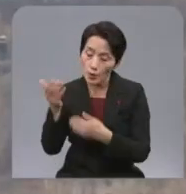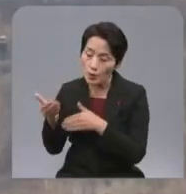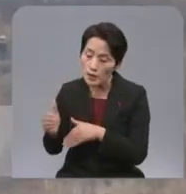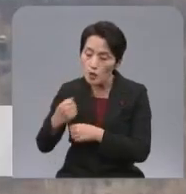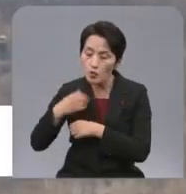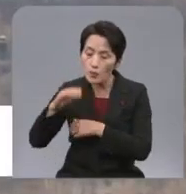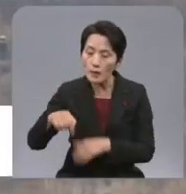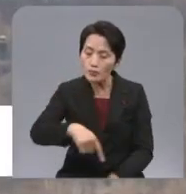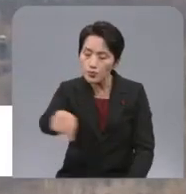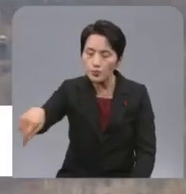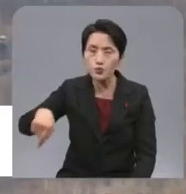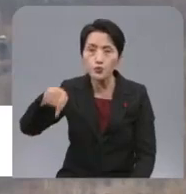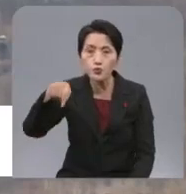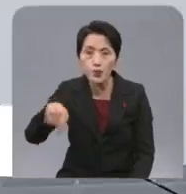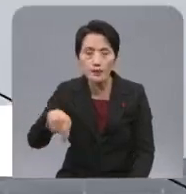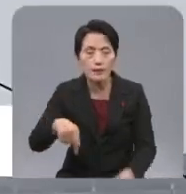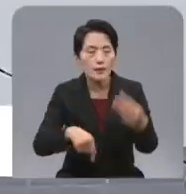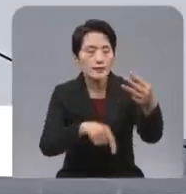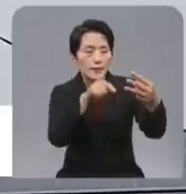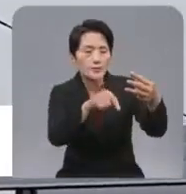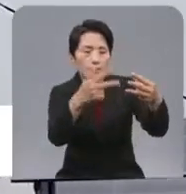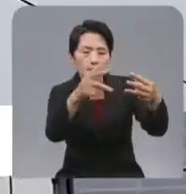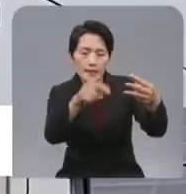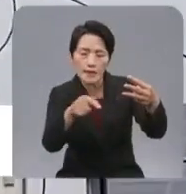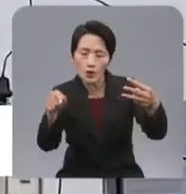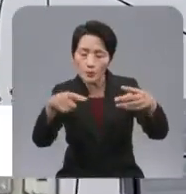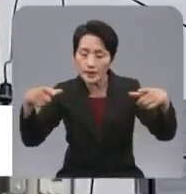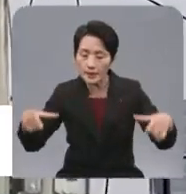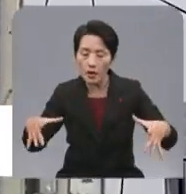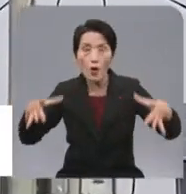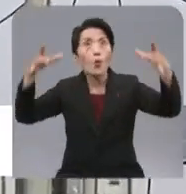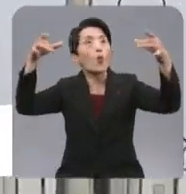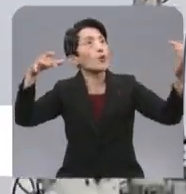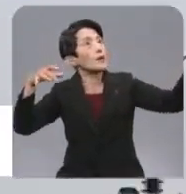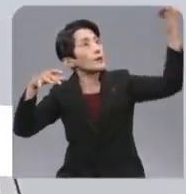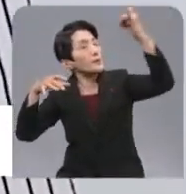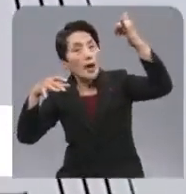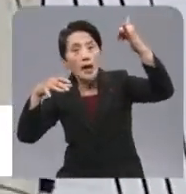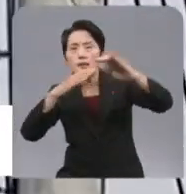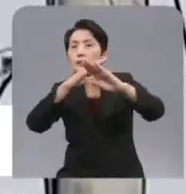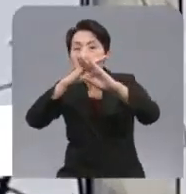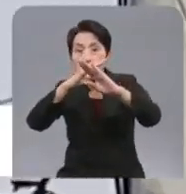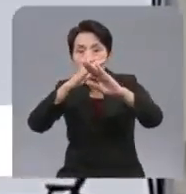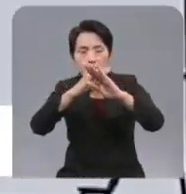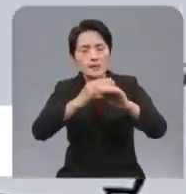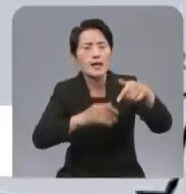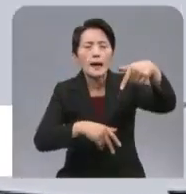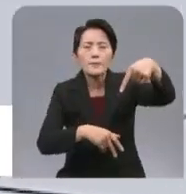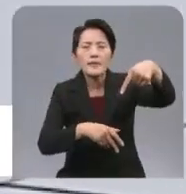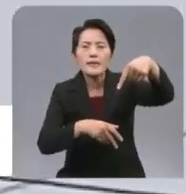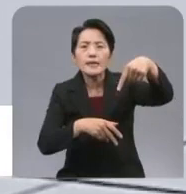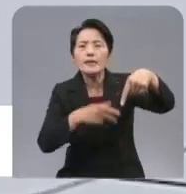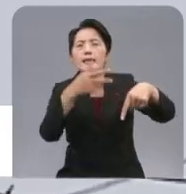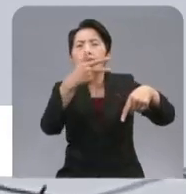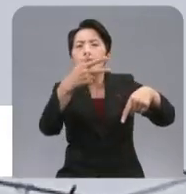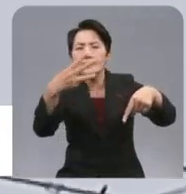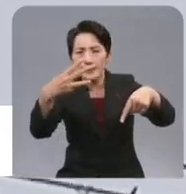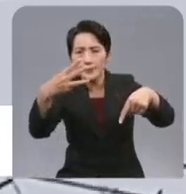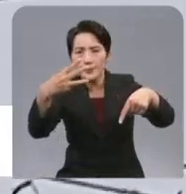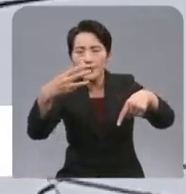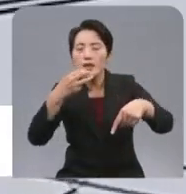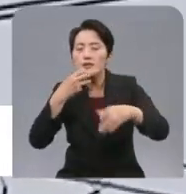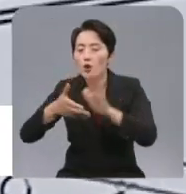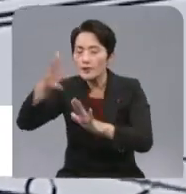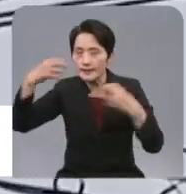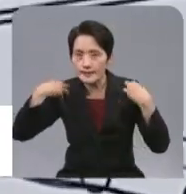室や国防部庁舎を中心とする半径3.7キロの飛行禁止区域内に保管の無人機が入っていた